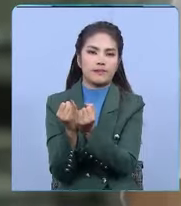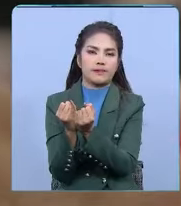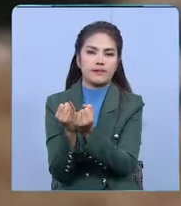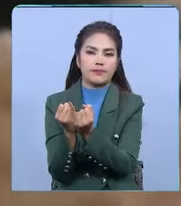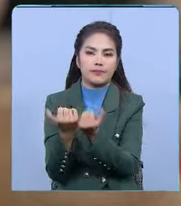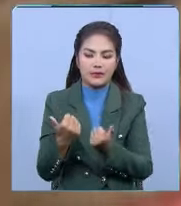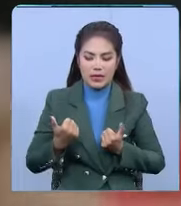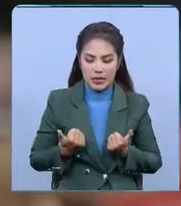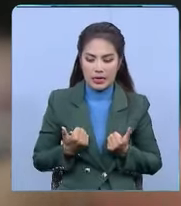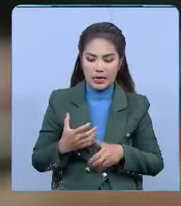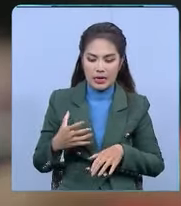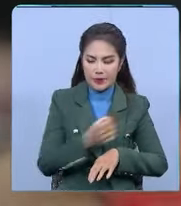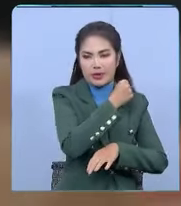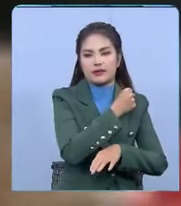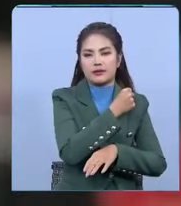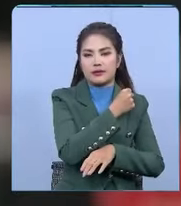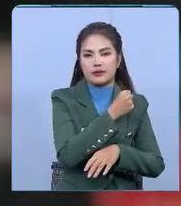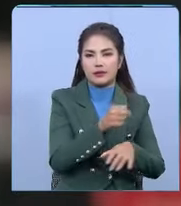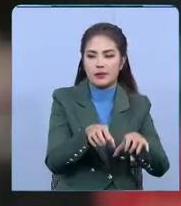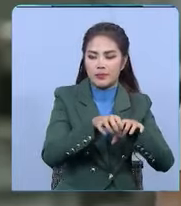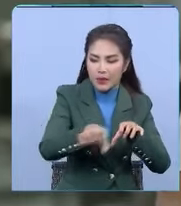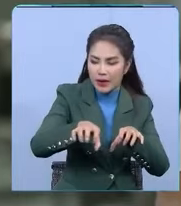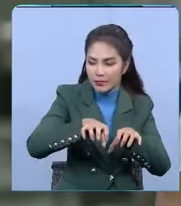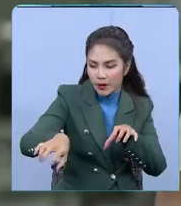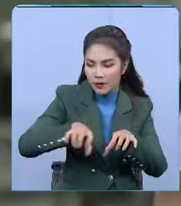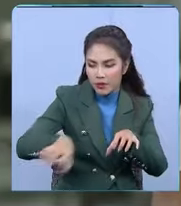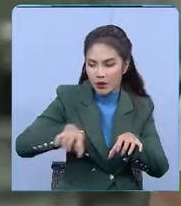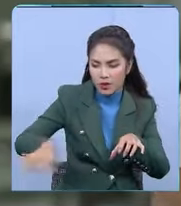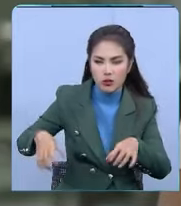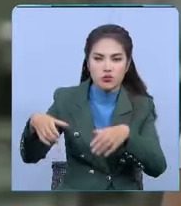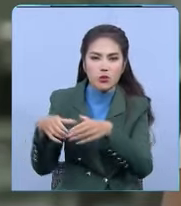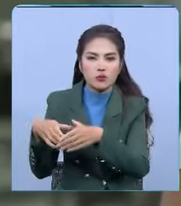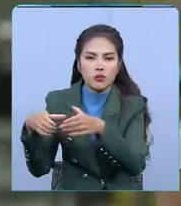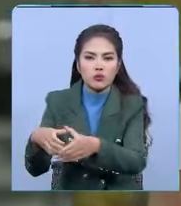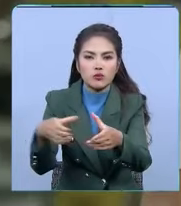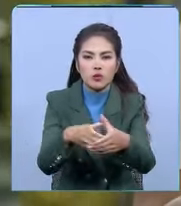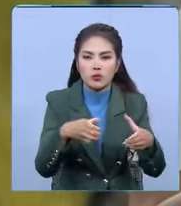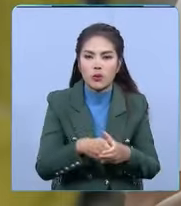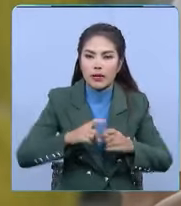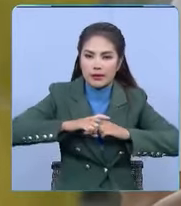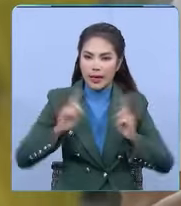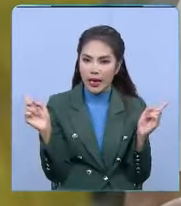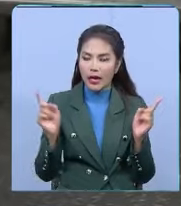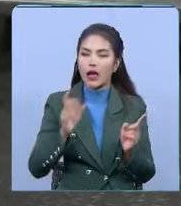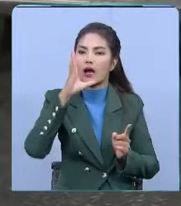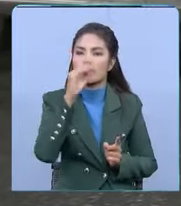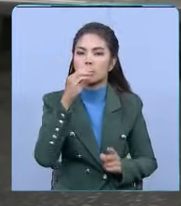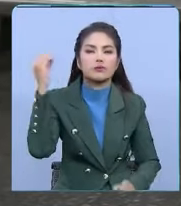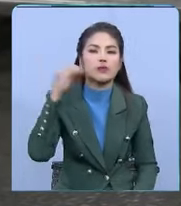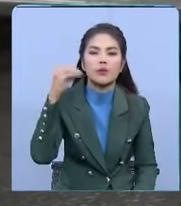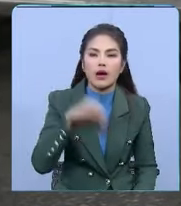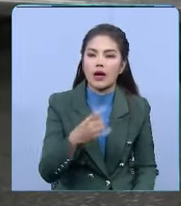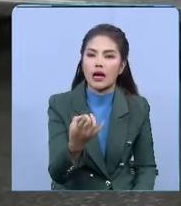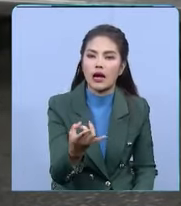การเมืองเนี่ยมันมีหลายฝักหลายฝ่ายสิ่งที่ลุงป้อมพูดเสมอในการหาเสียงในรอบนี้คือลุงป้อมจะเป็นบุคคลที่